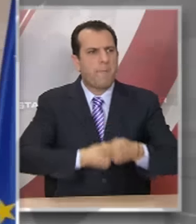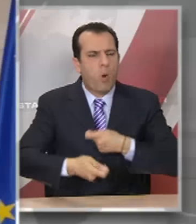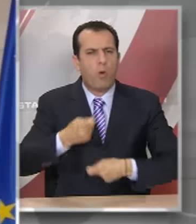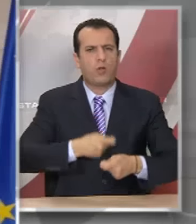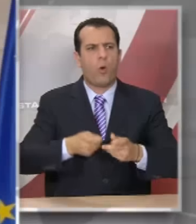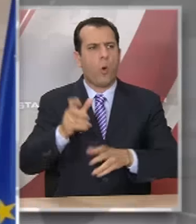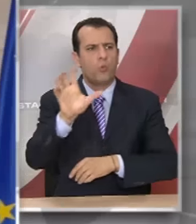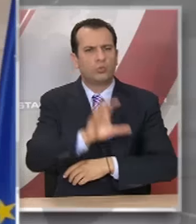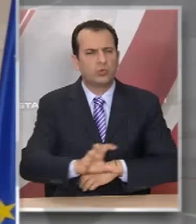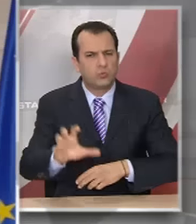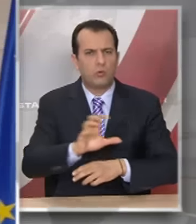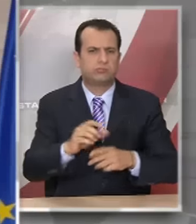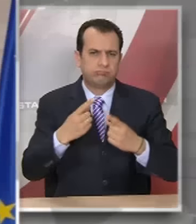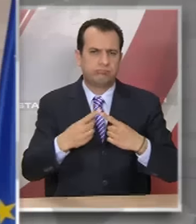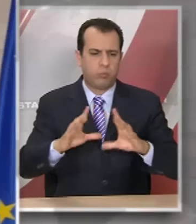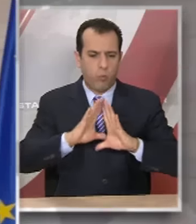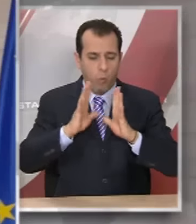τον τουρισμό.